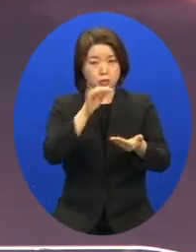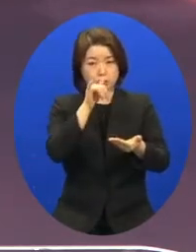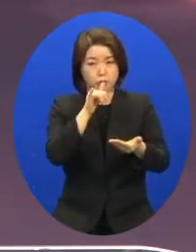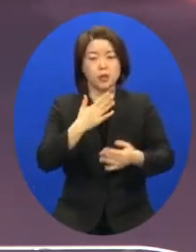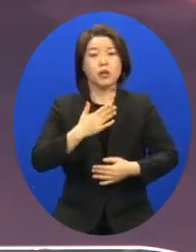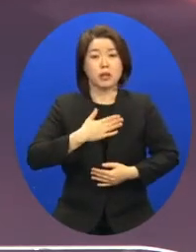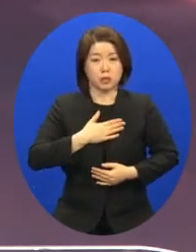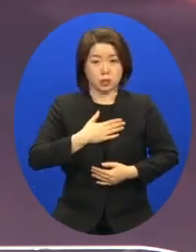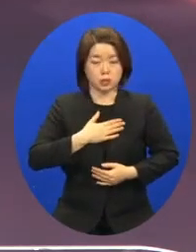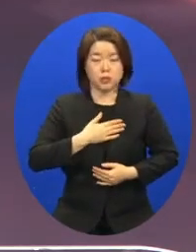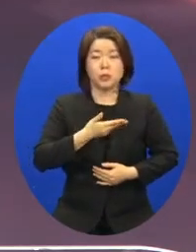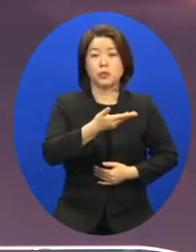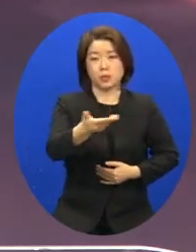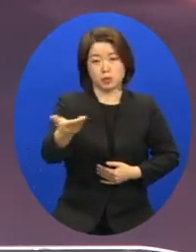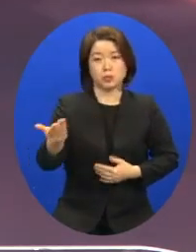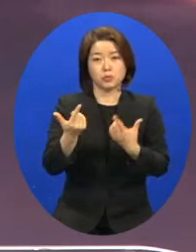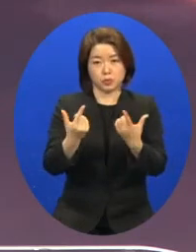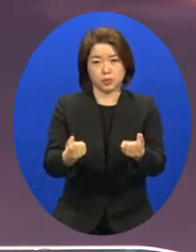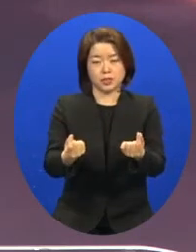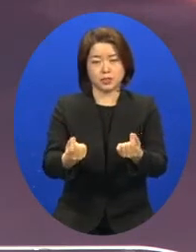저도 그랬고 여러분도 그랬습니다.